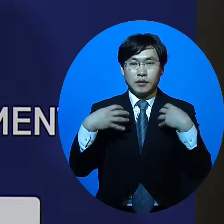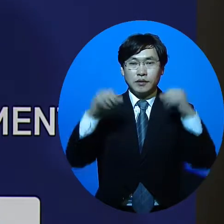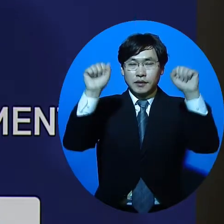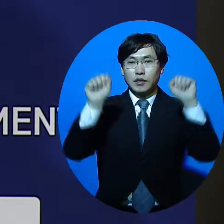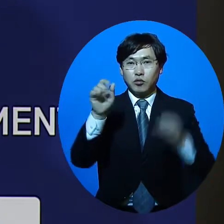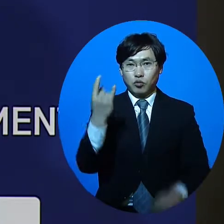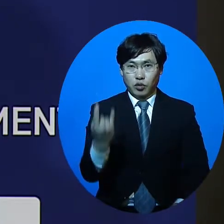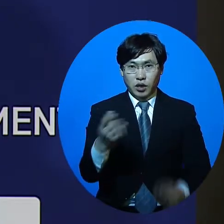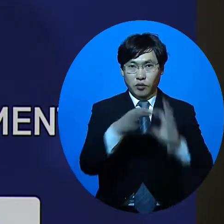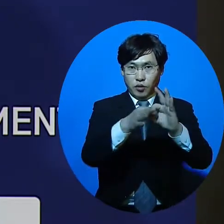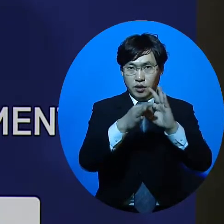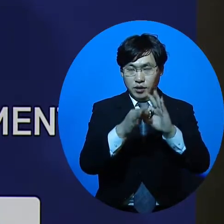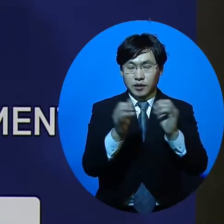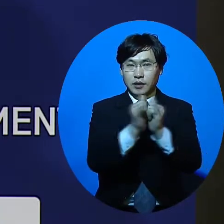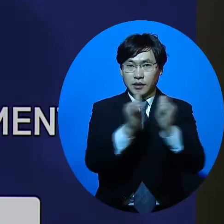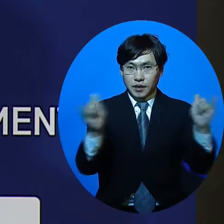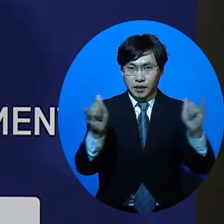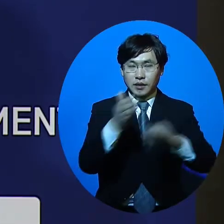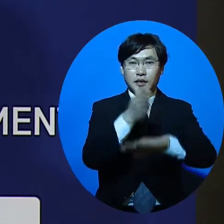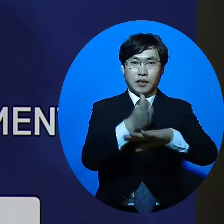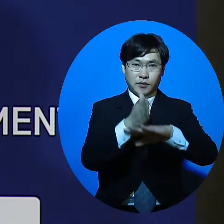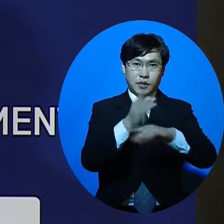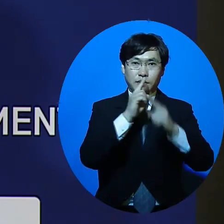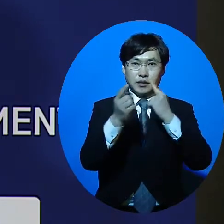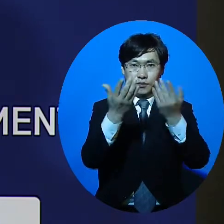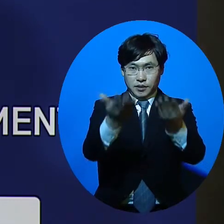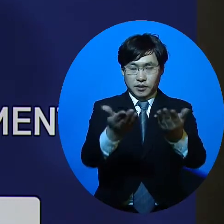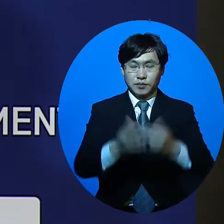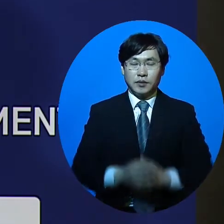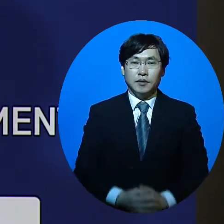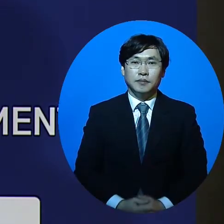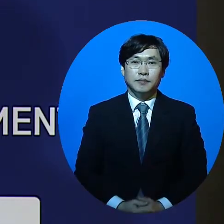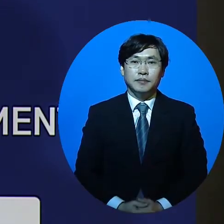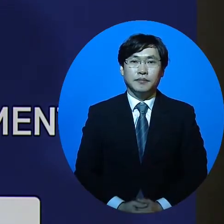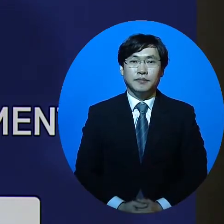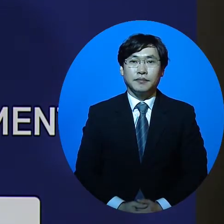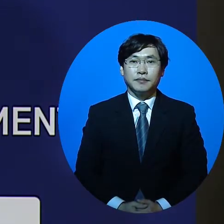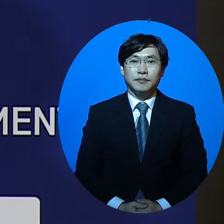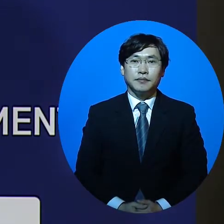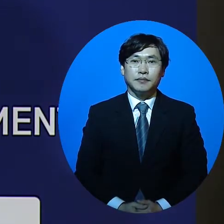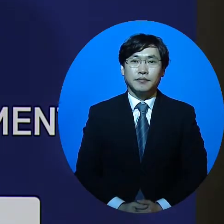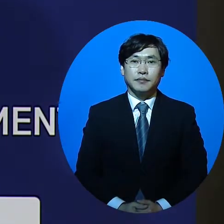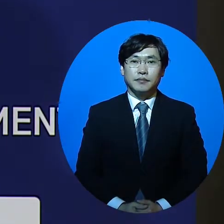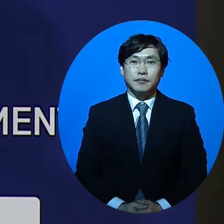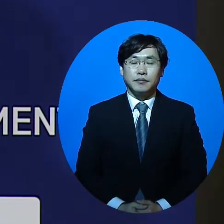관계자 여러분께 깊은 감사를 드리면서 발표를 시작하도록 하겠습니다.